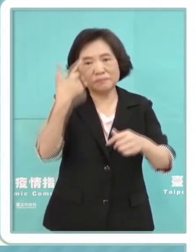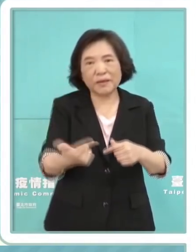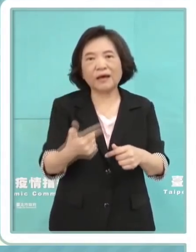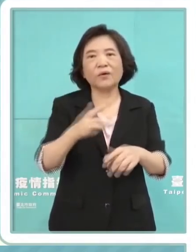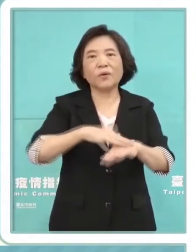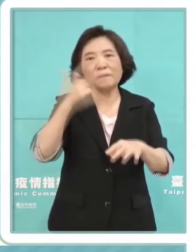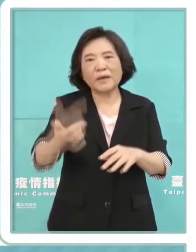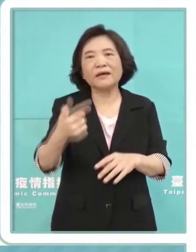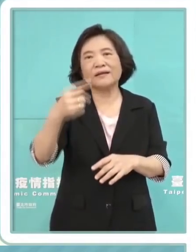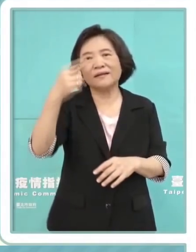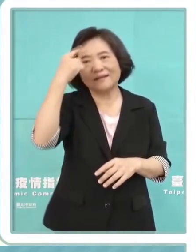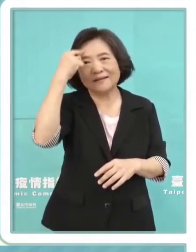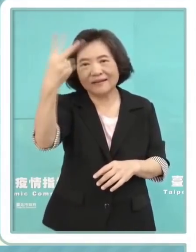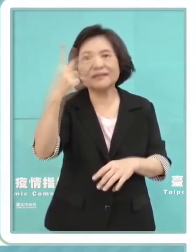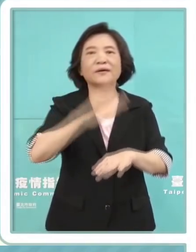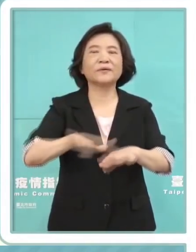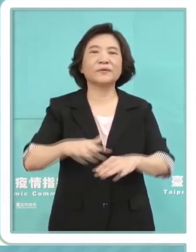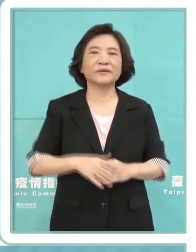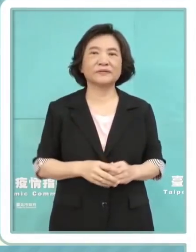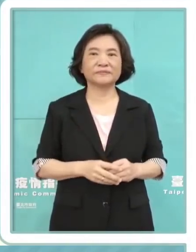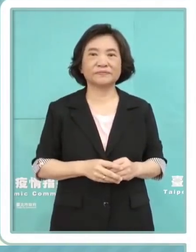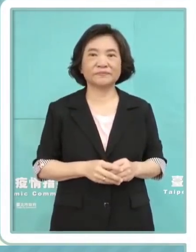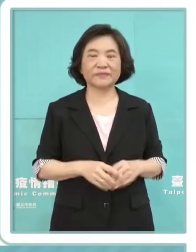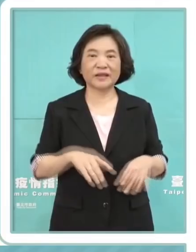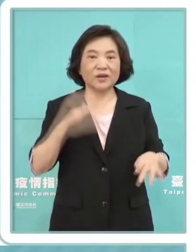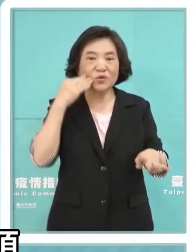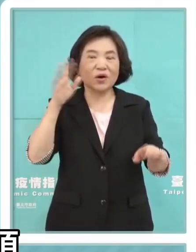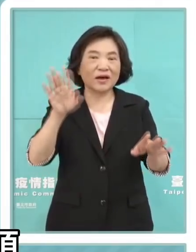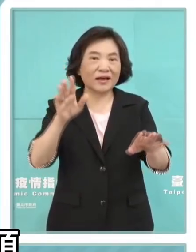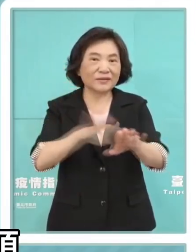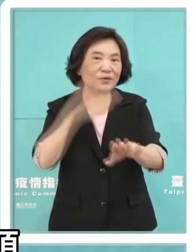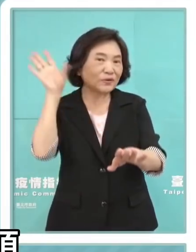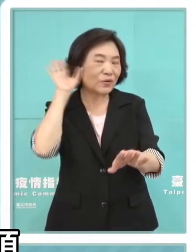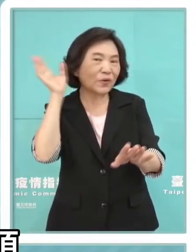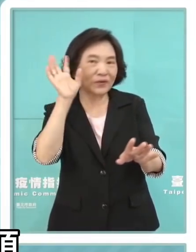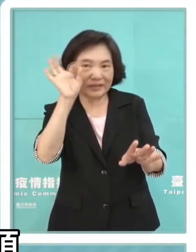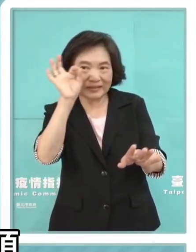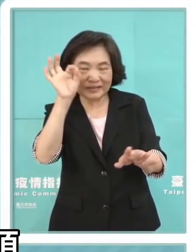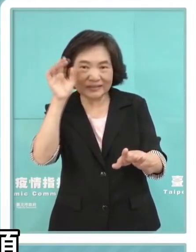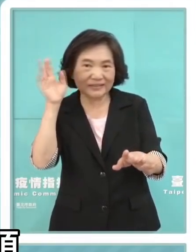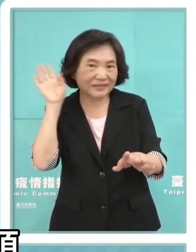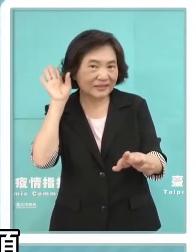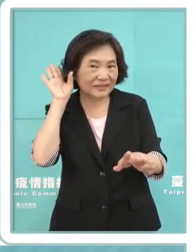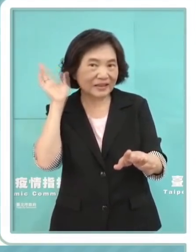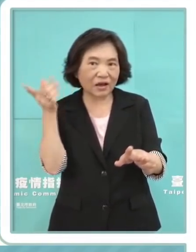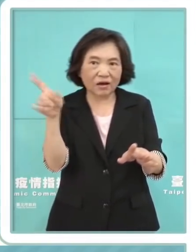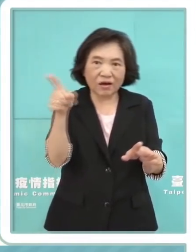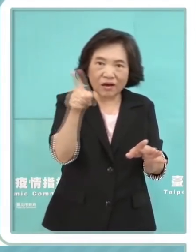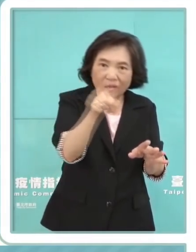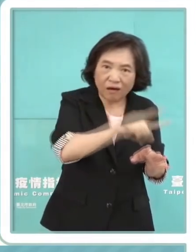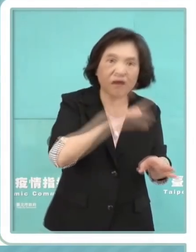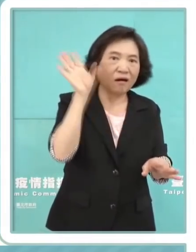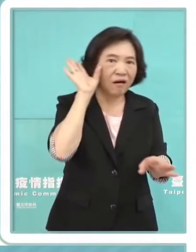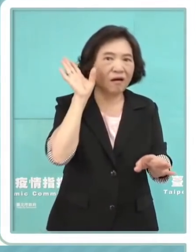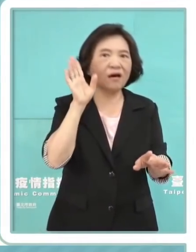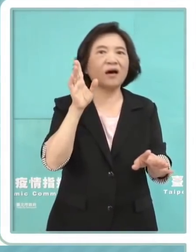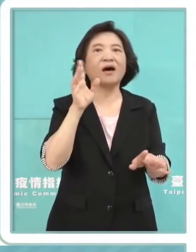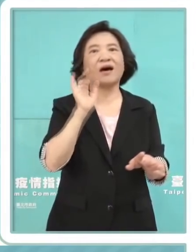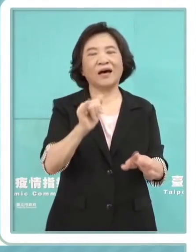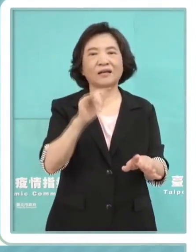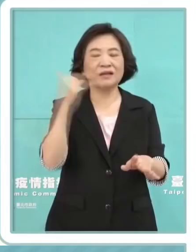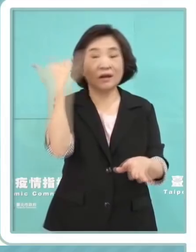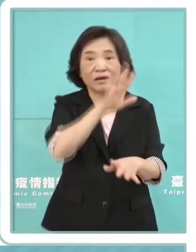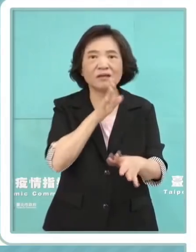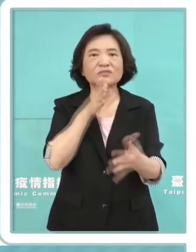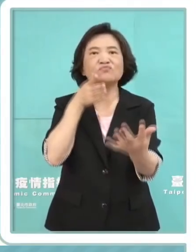哦，其实你那个从头听到尾，你都不觉得这个有什么问题。可是哦，